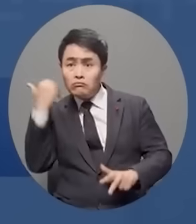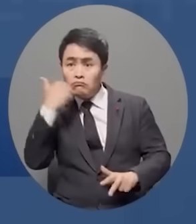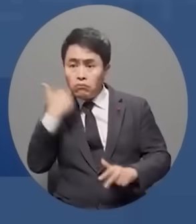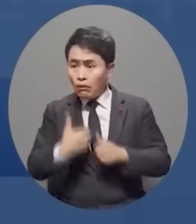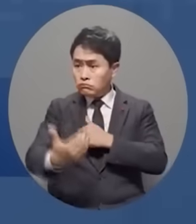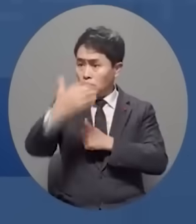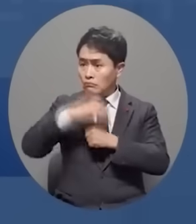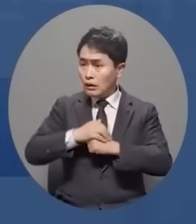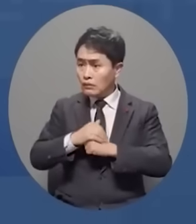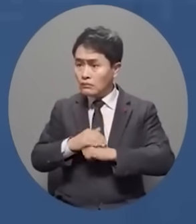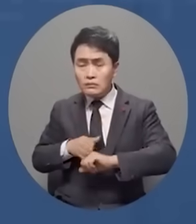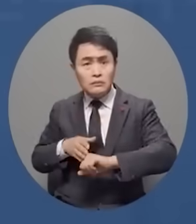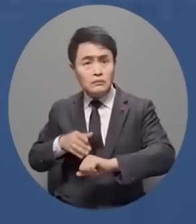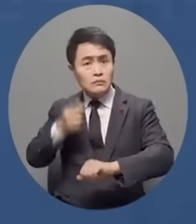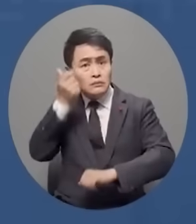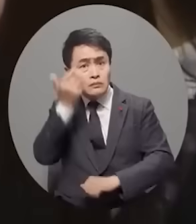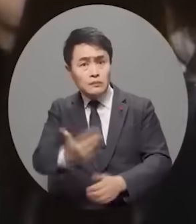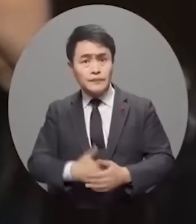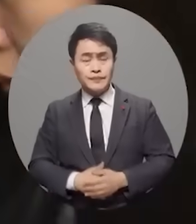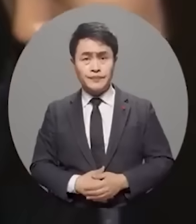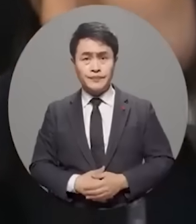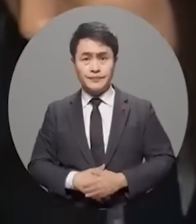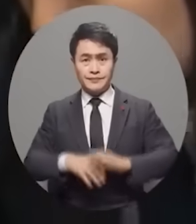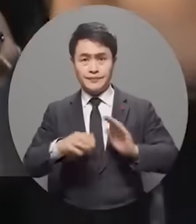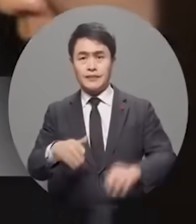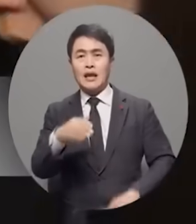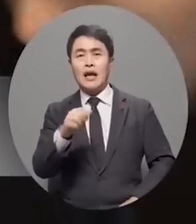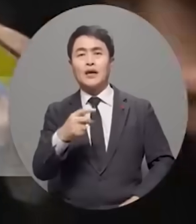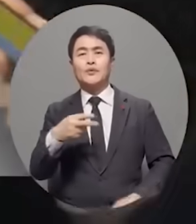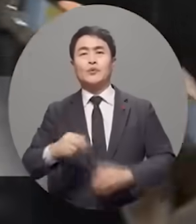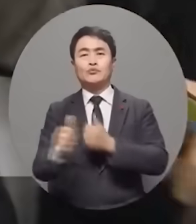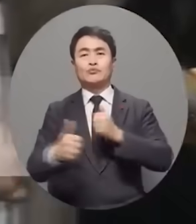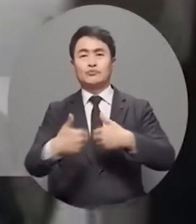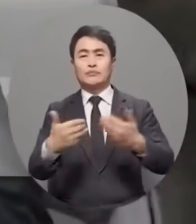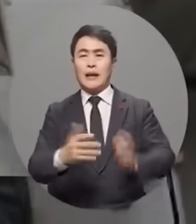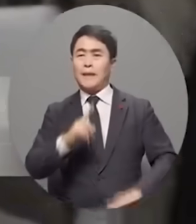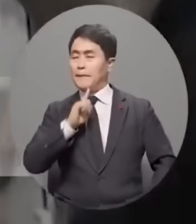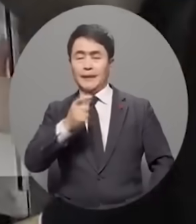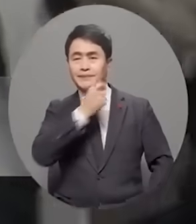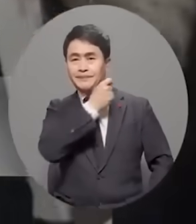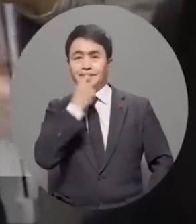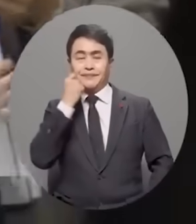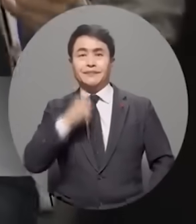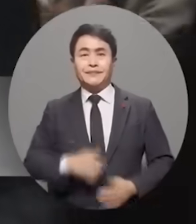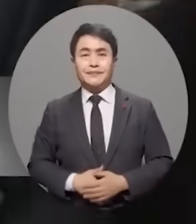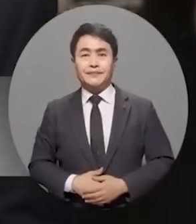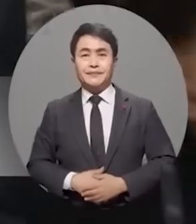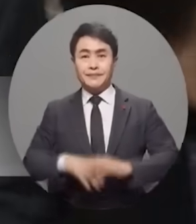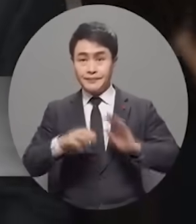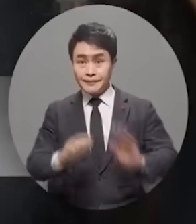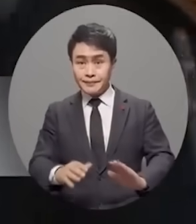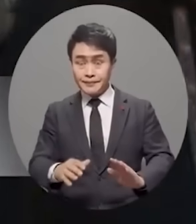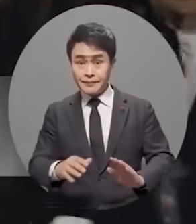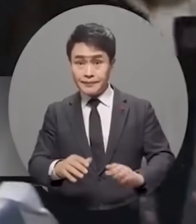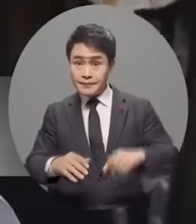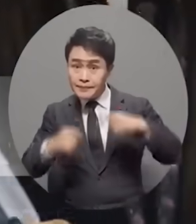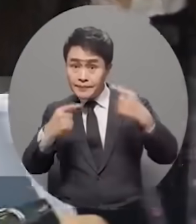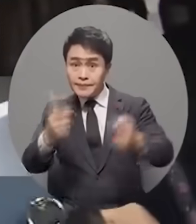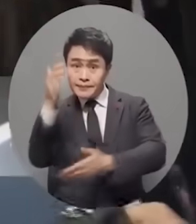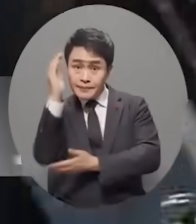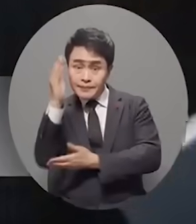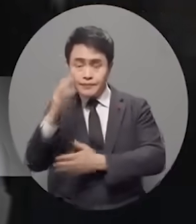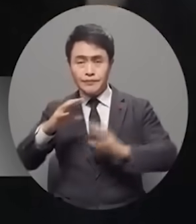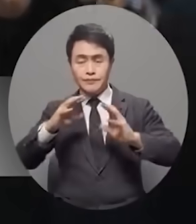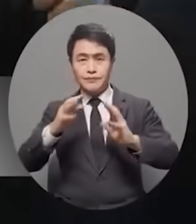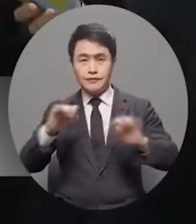뒤집어 씌울 겁니까? 한동훈 위원장은 아무 언급을 하지 않았습니다. 다만 신년사를 통해